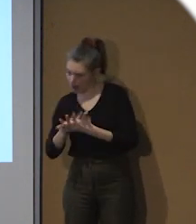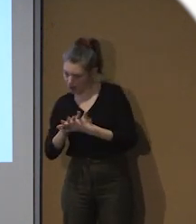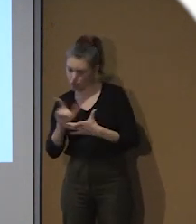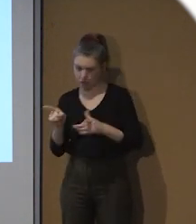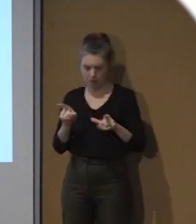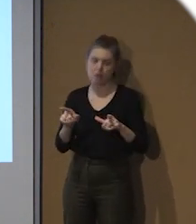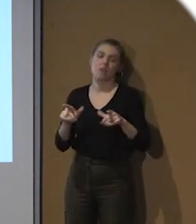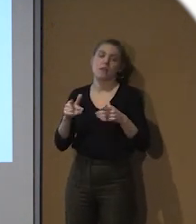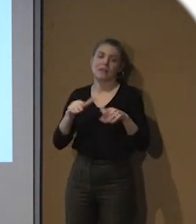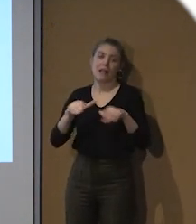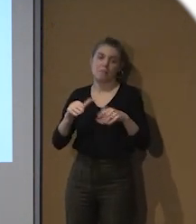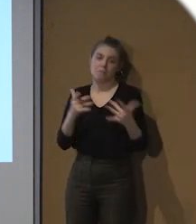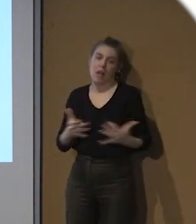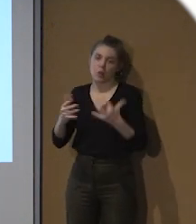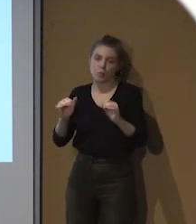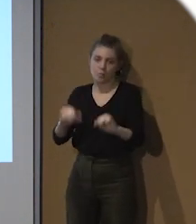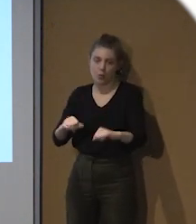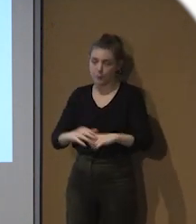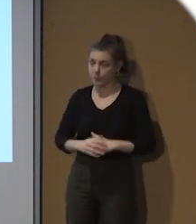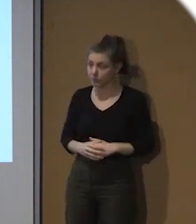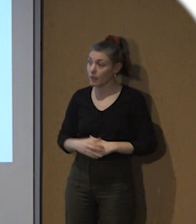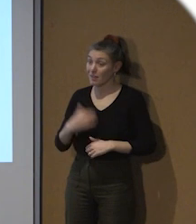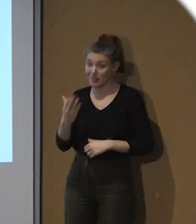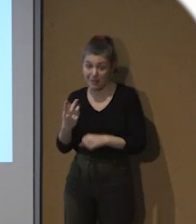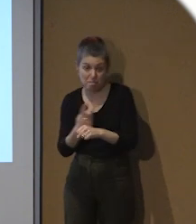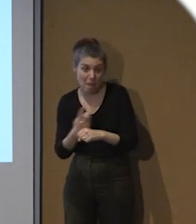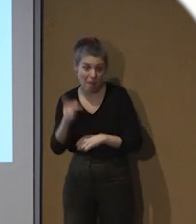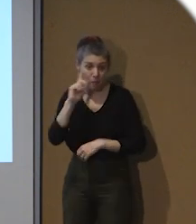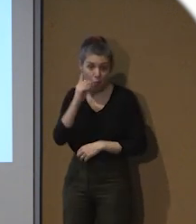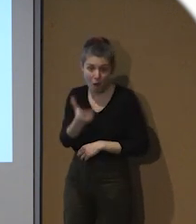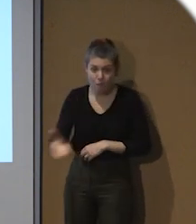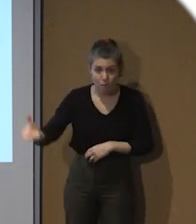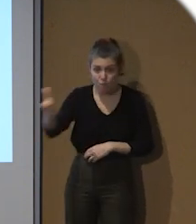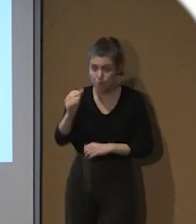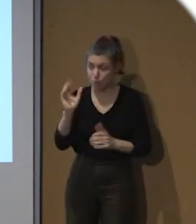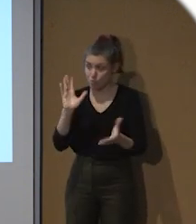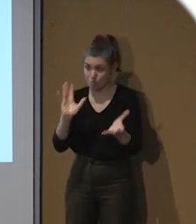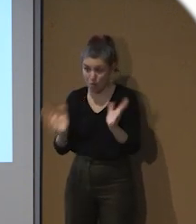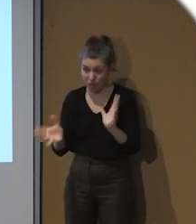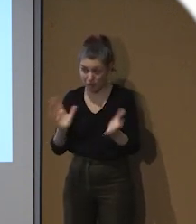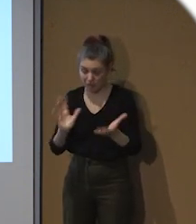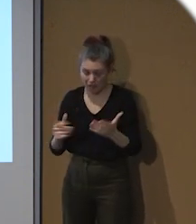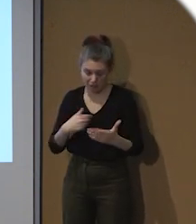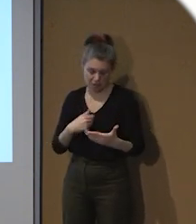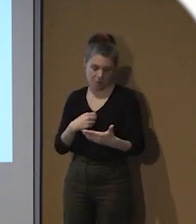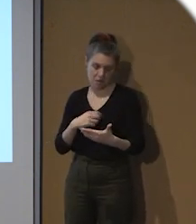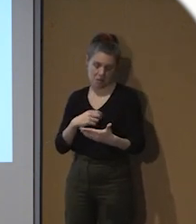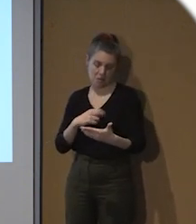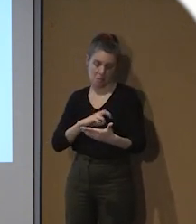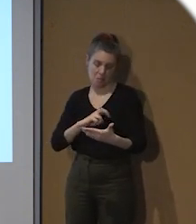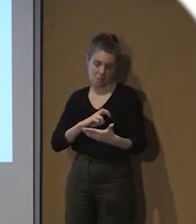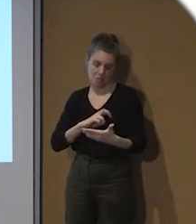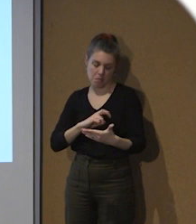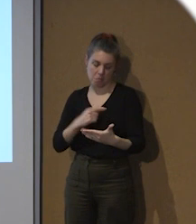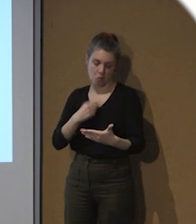de savoir ça parce que on va pouvoir, vous allez pouvoir vous aider à faire une activité d'intensité modérée. Ne pas